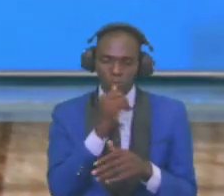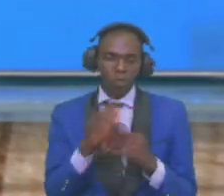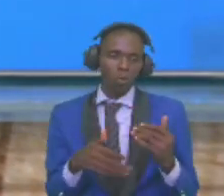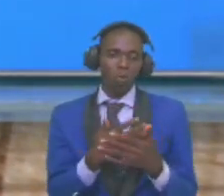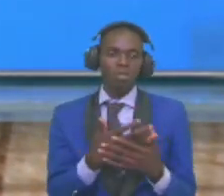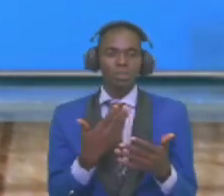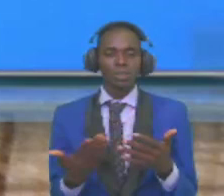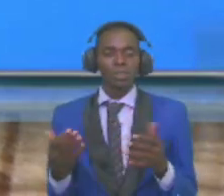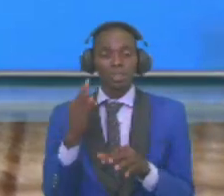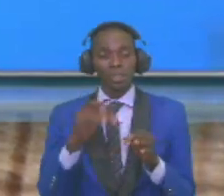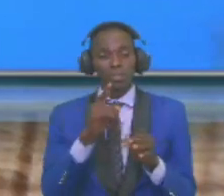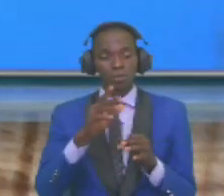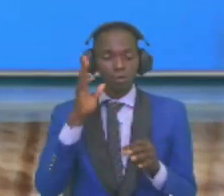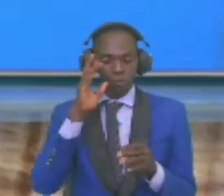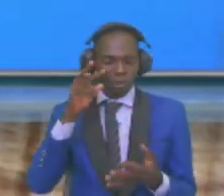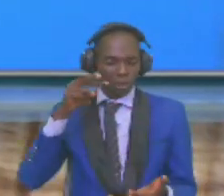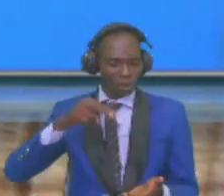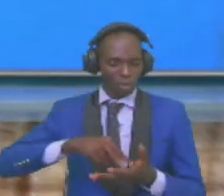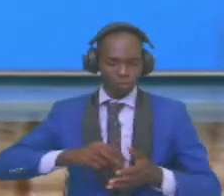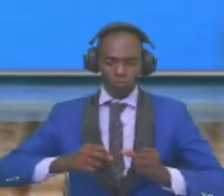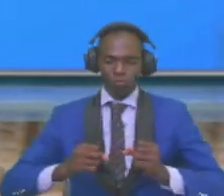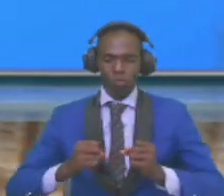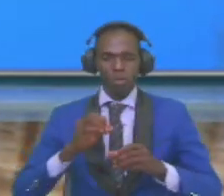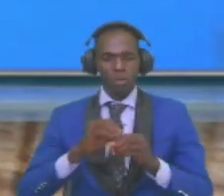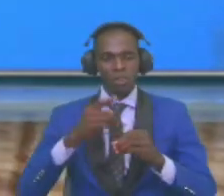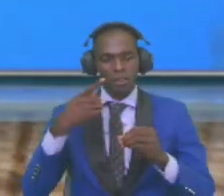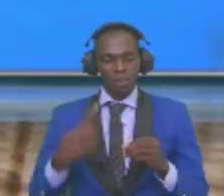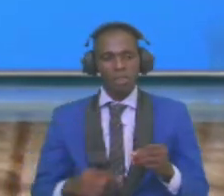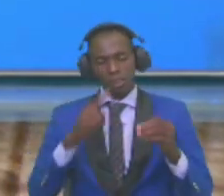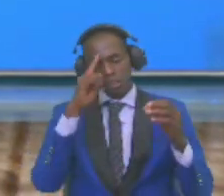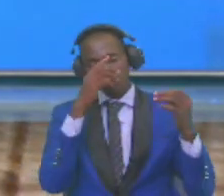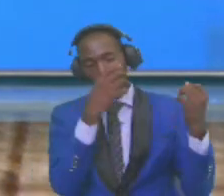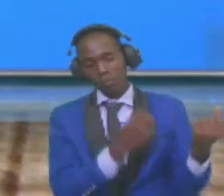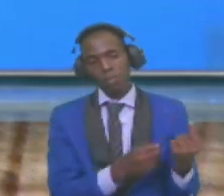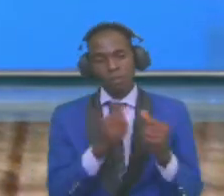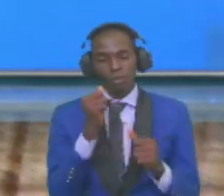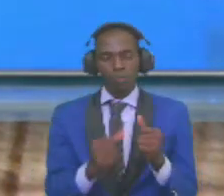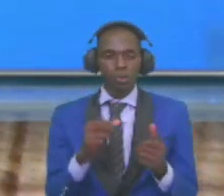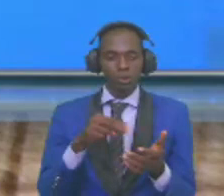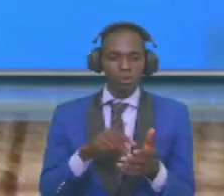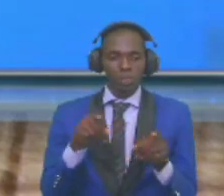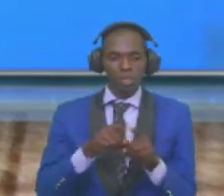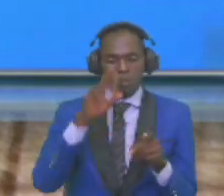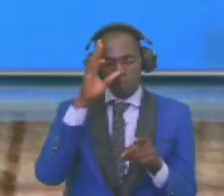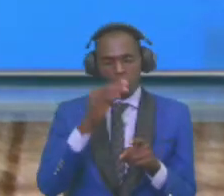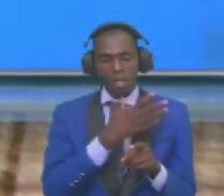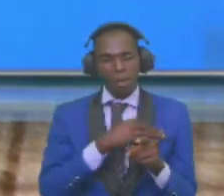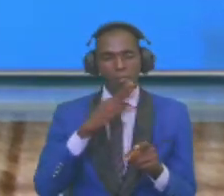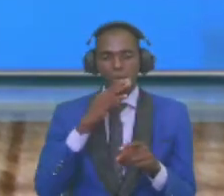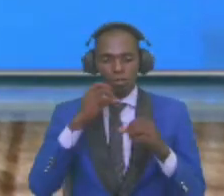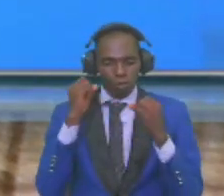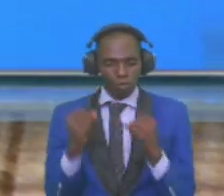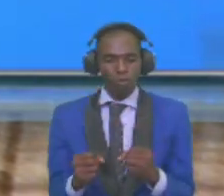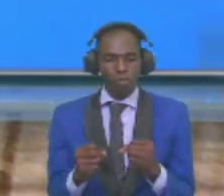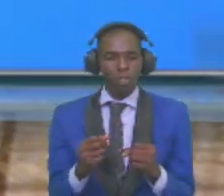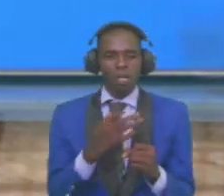veillées et demeurer fermes dans la foi et et être des hommes et être fort